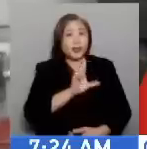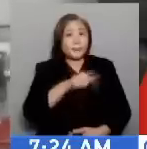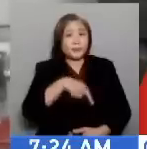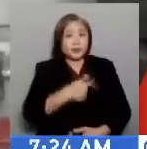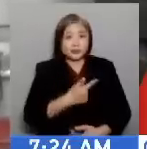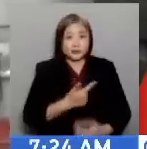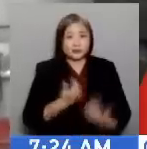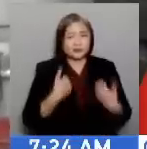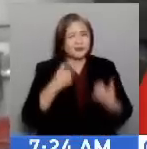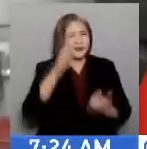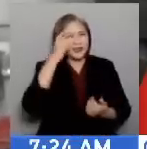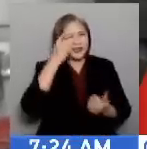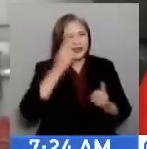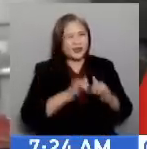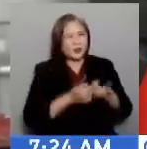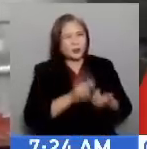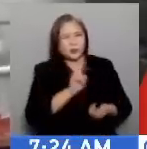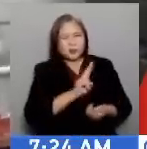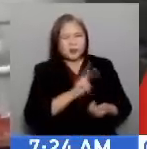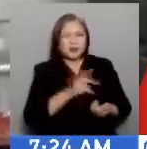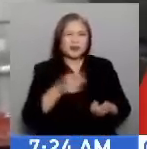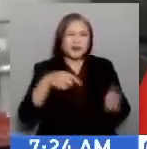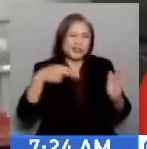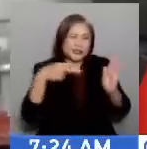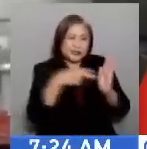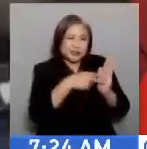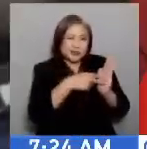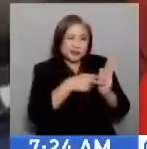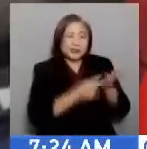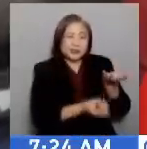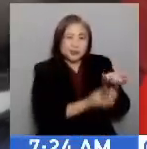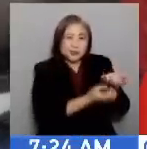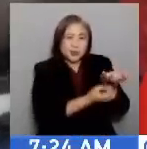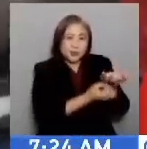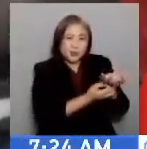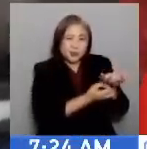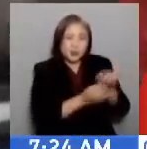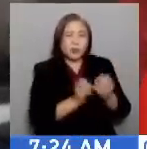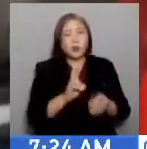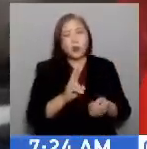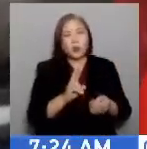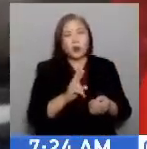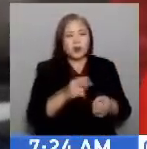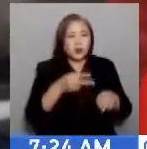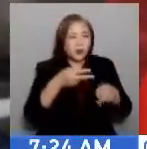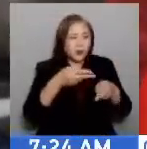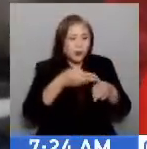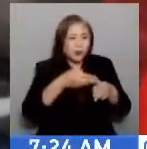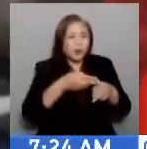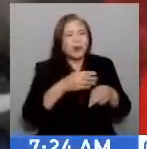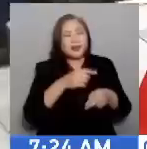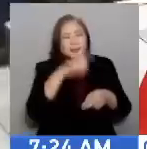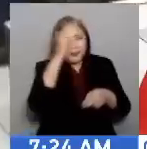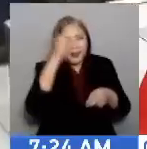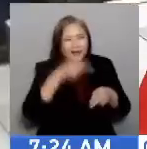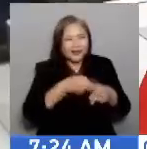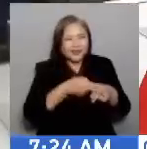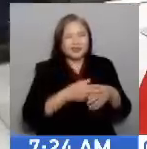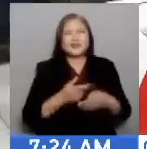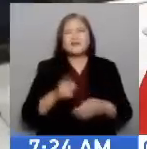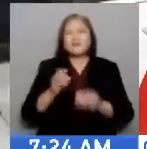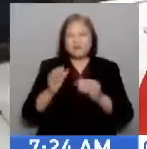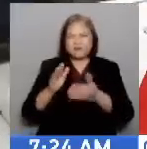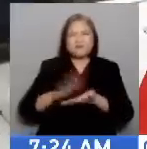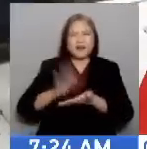gagamitin nyo na lang yung electric stove o kaya naman yung uling o kahoy? Mas mahal po yung kuryente. Mas mahal ang kuryente. Yung uling naman